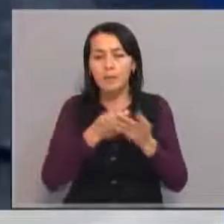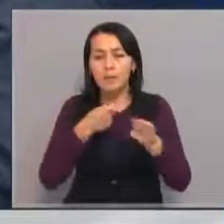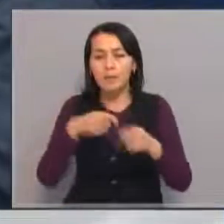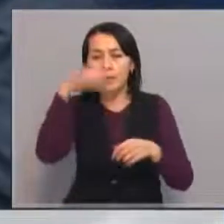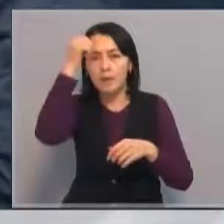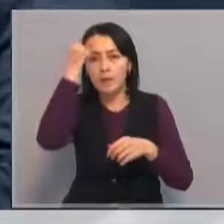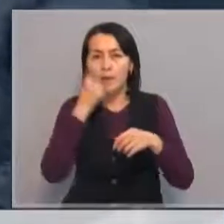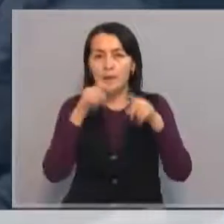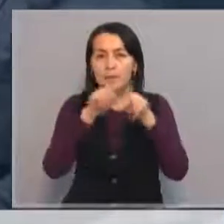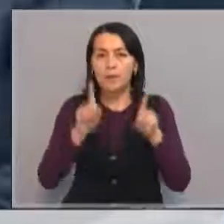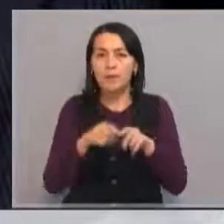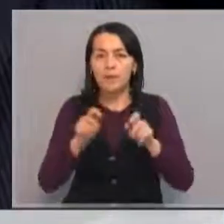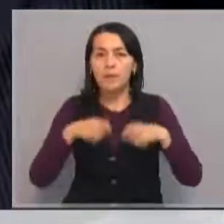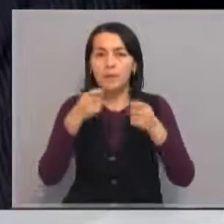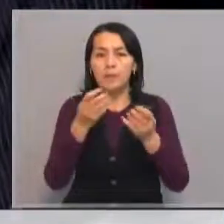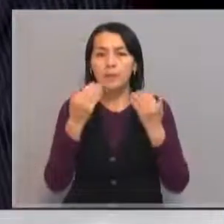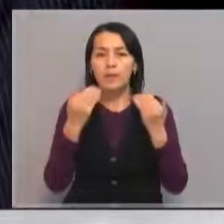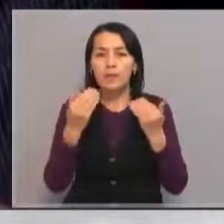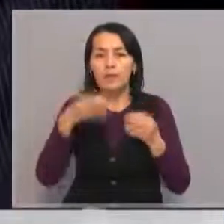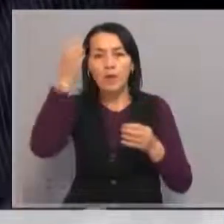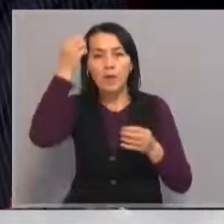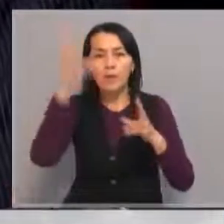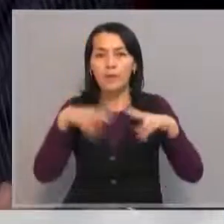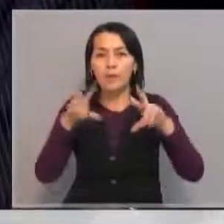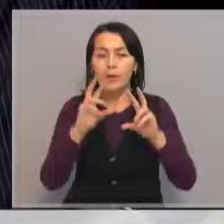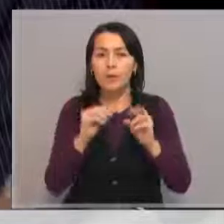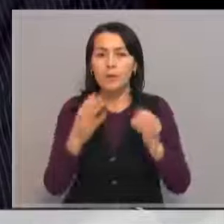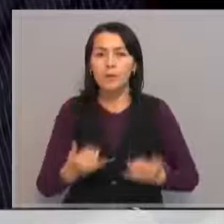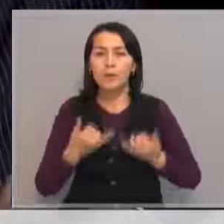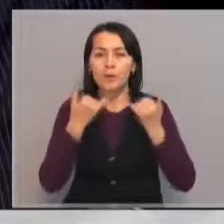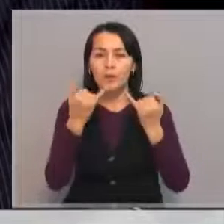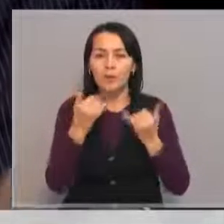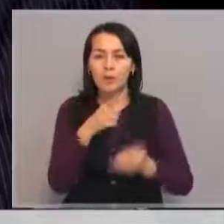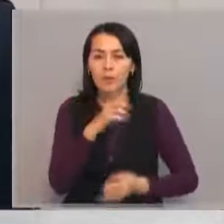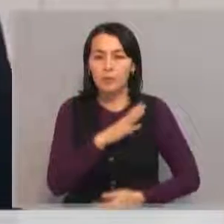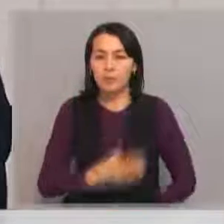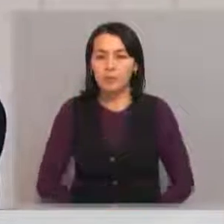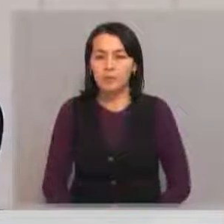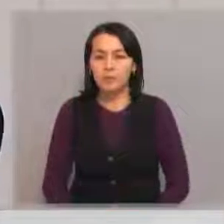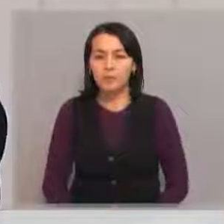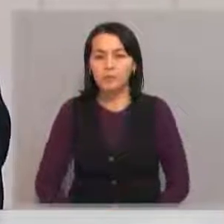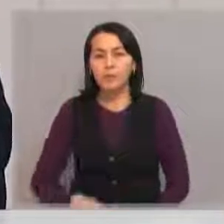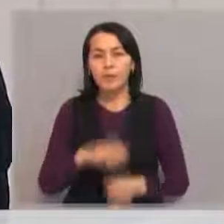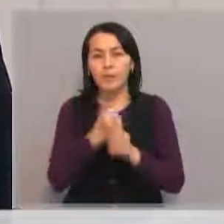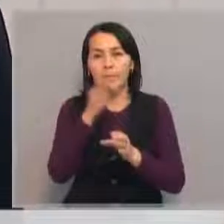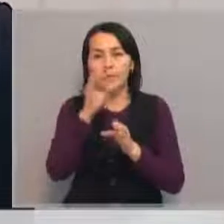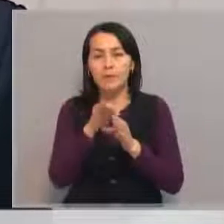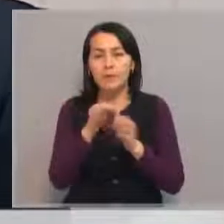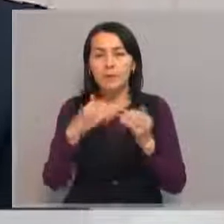хаттары табысталды. Марапат биігінен көрінген білікті мамандар құттықтау тілектерін жеткізді. Негізі мақсаты